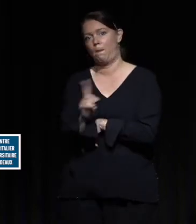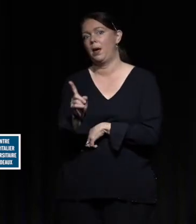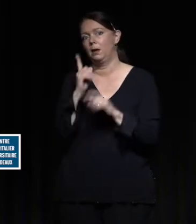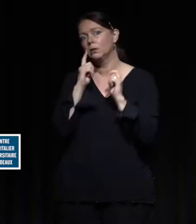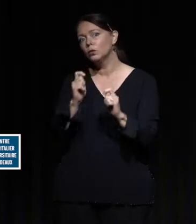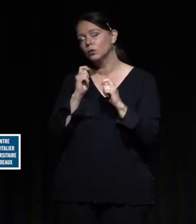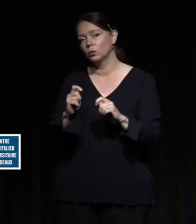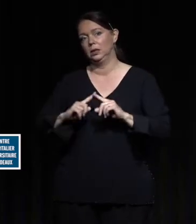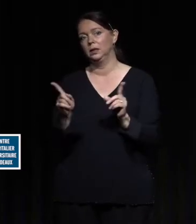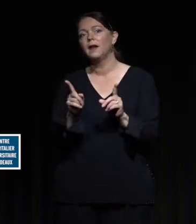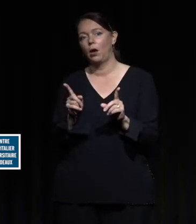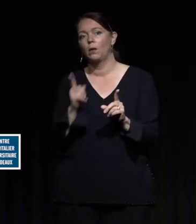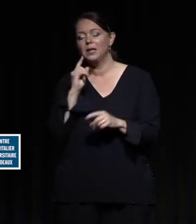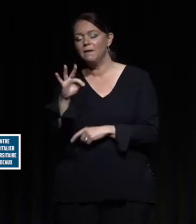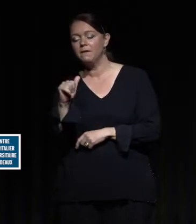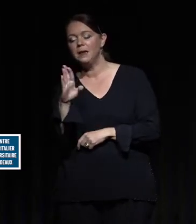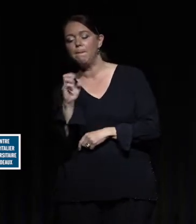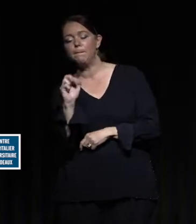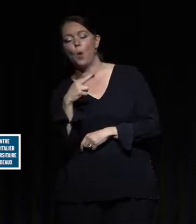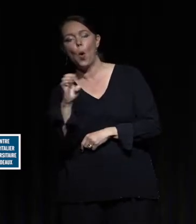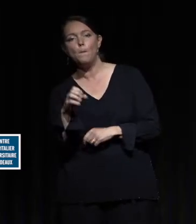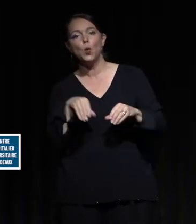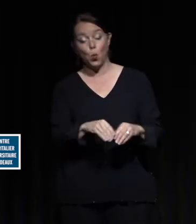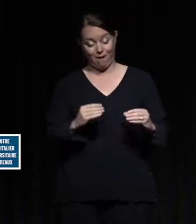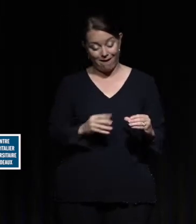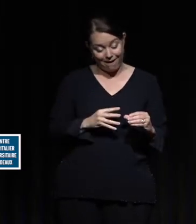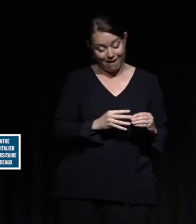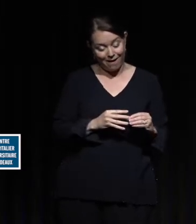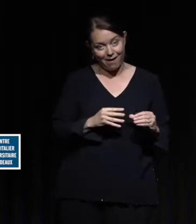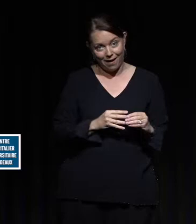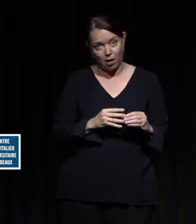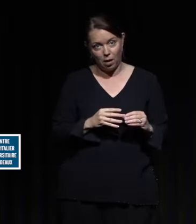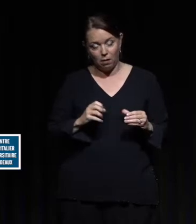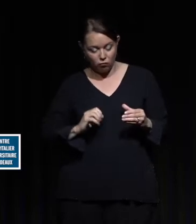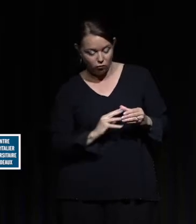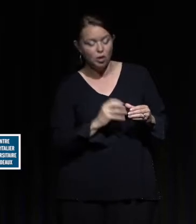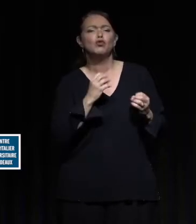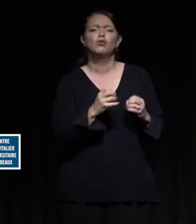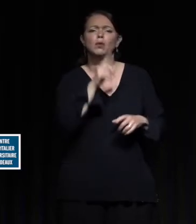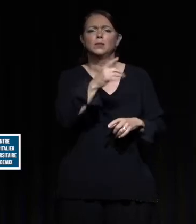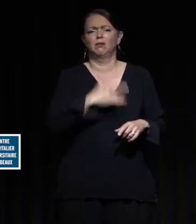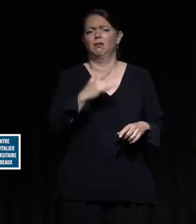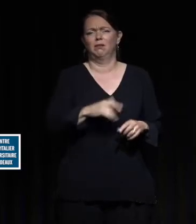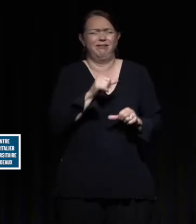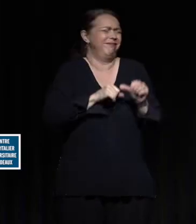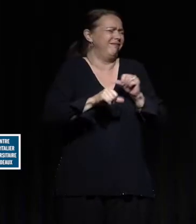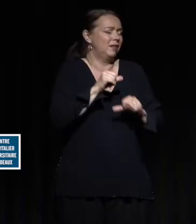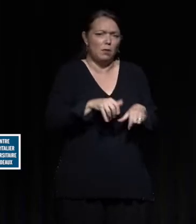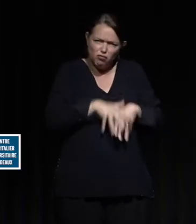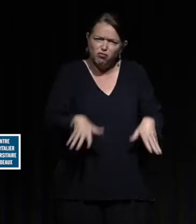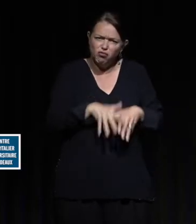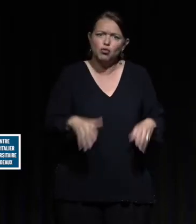pas tout à fait la même prise en charge. L'adénomiose peut être également diffuse, source souvent de règles douloureuses et abondantes. Et vous voyez sur